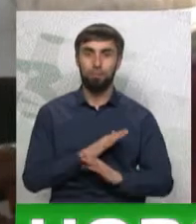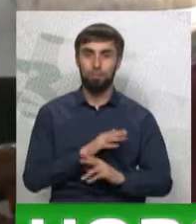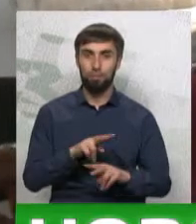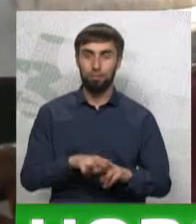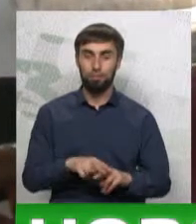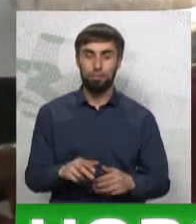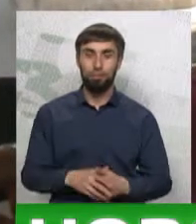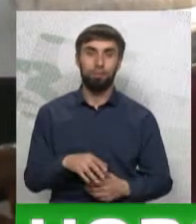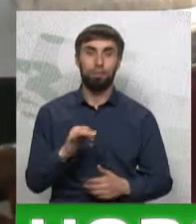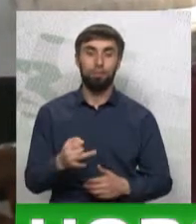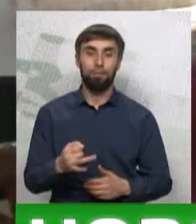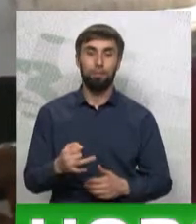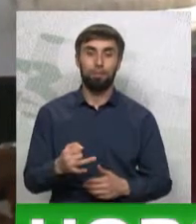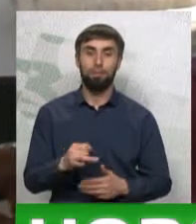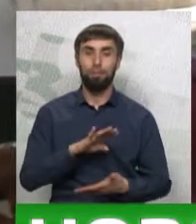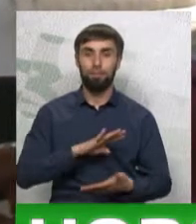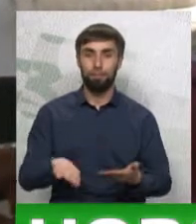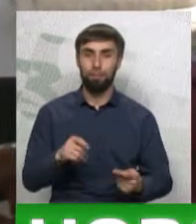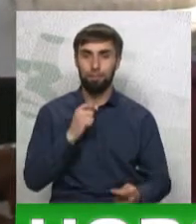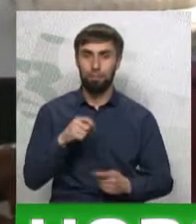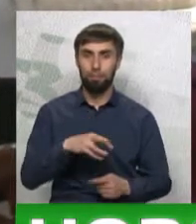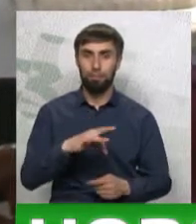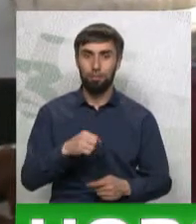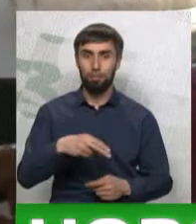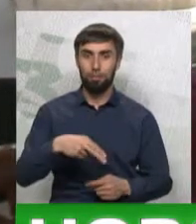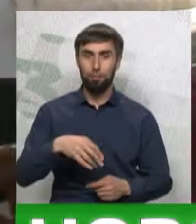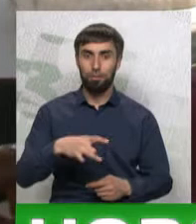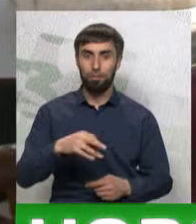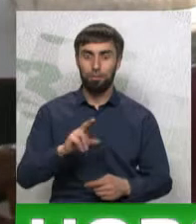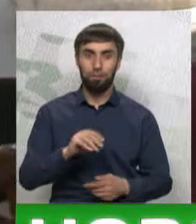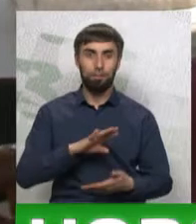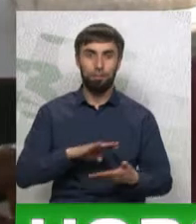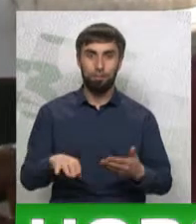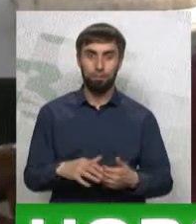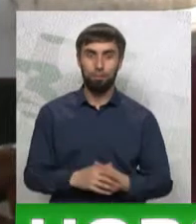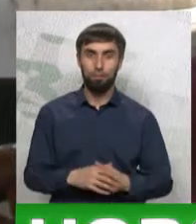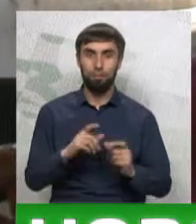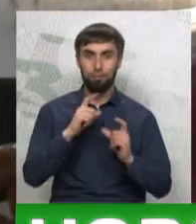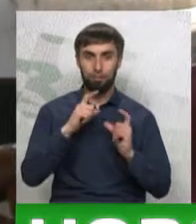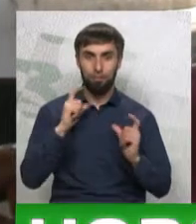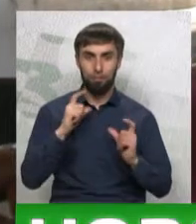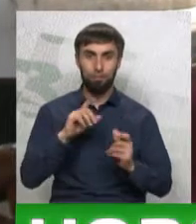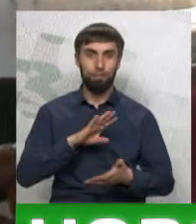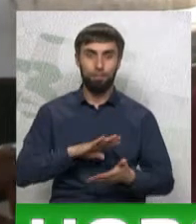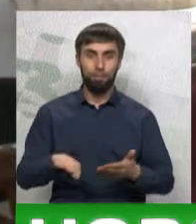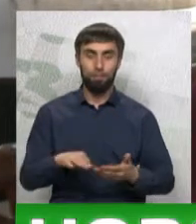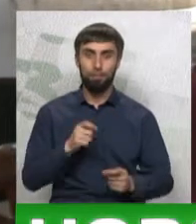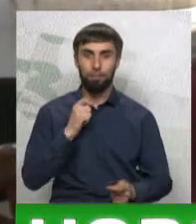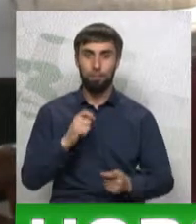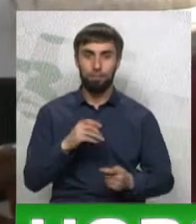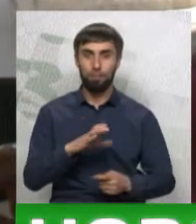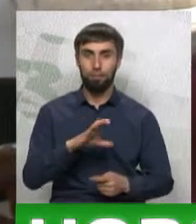мероприятия и без соблюдения мер профилактики без масок без соблюдения